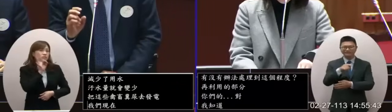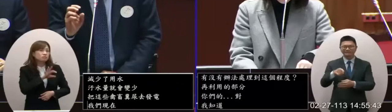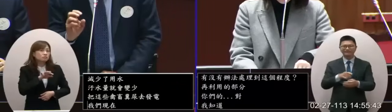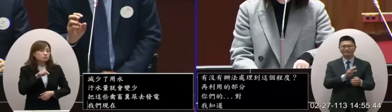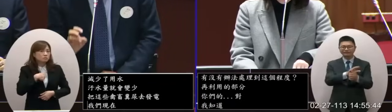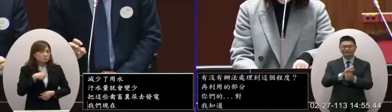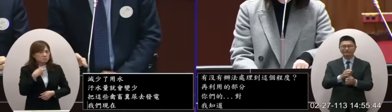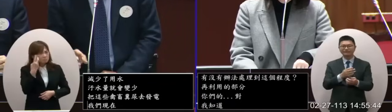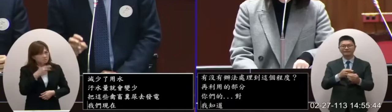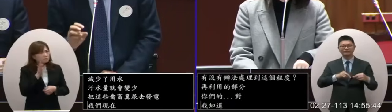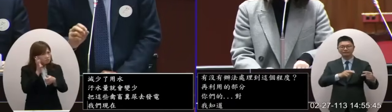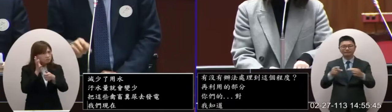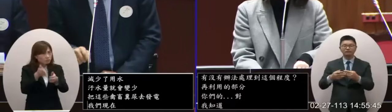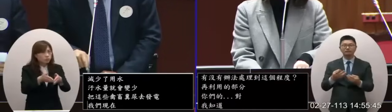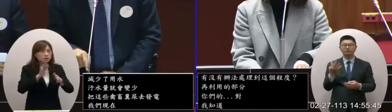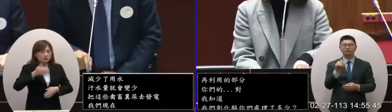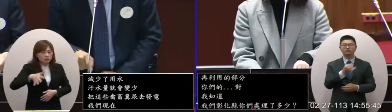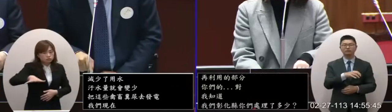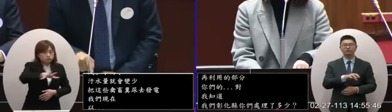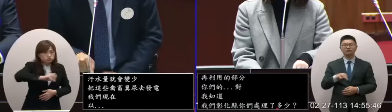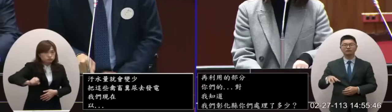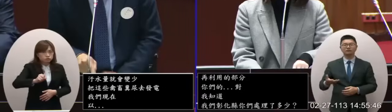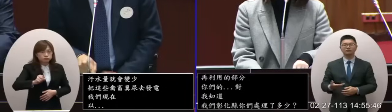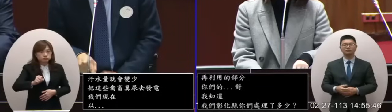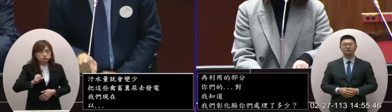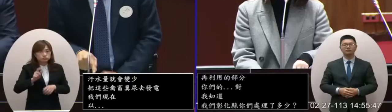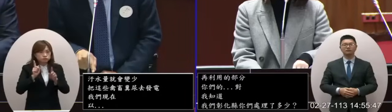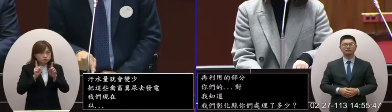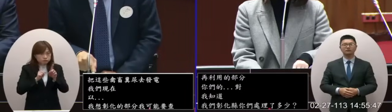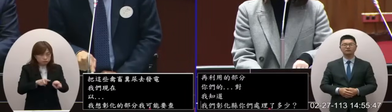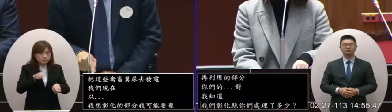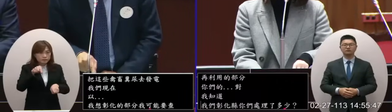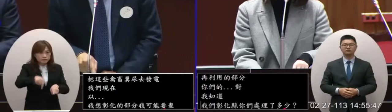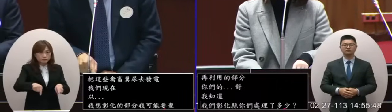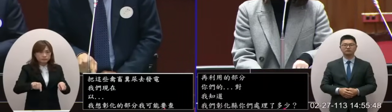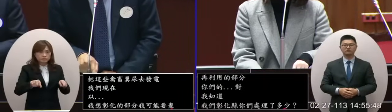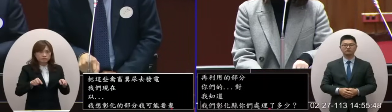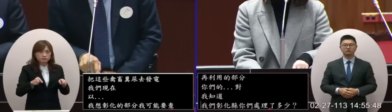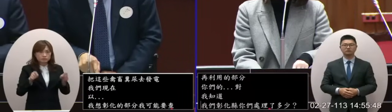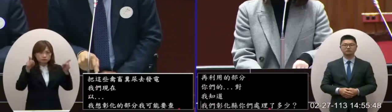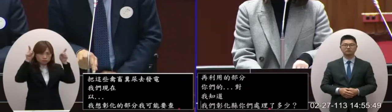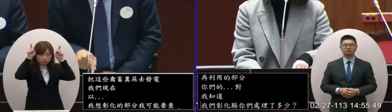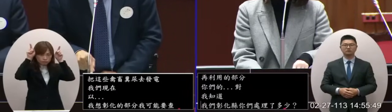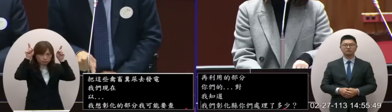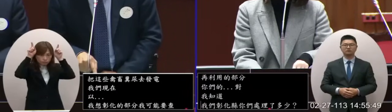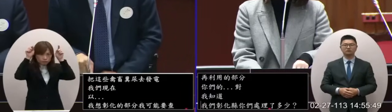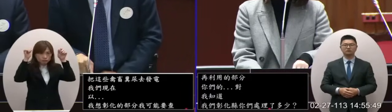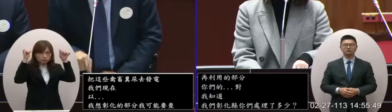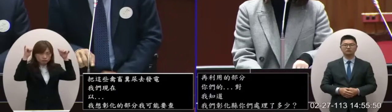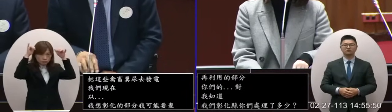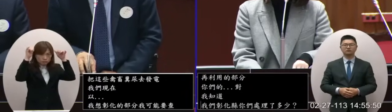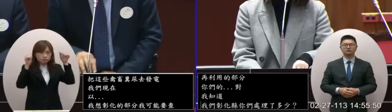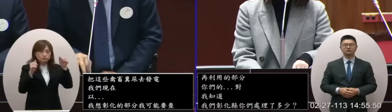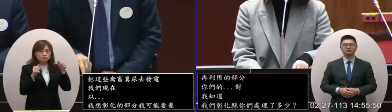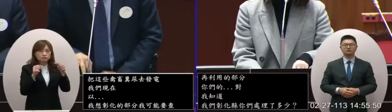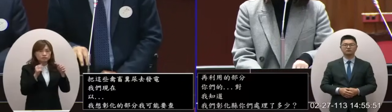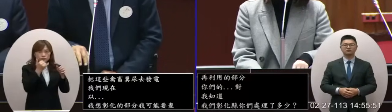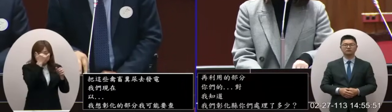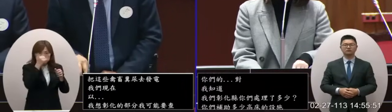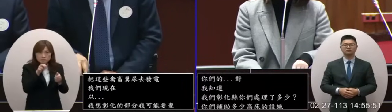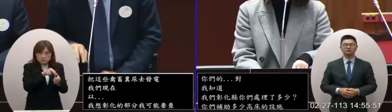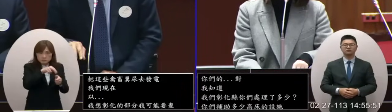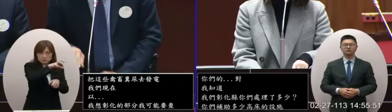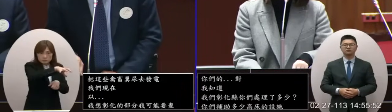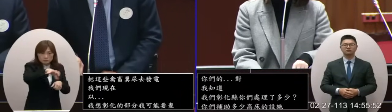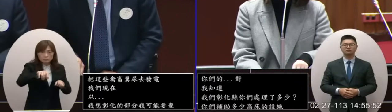可能要查，但是以整体来讲哦，就是整个畜牧场里面有大概有四，应该就有2000多场在